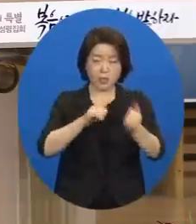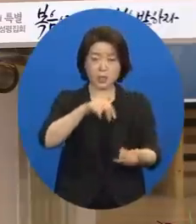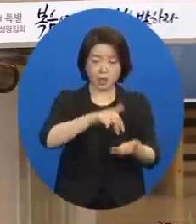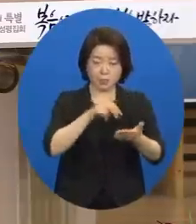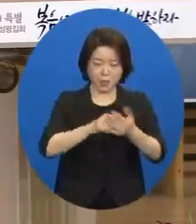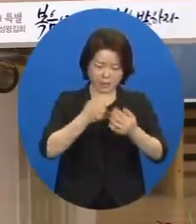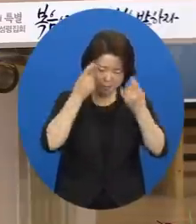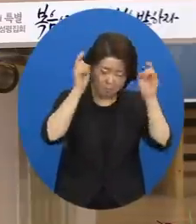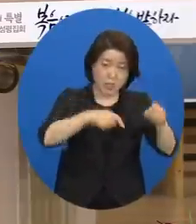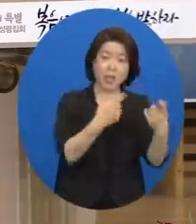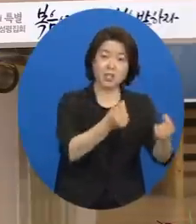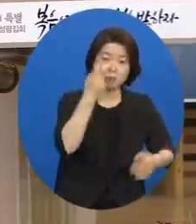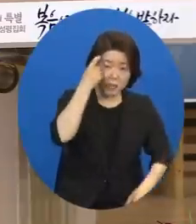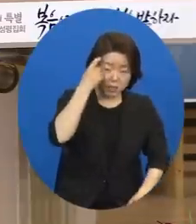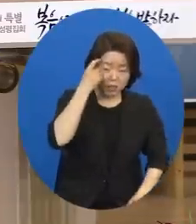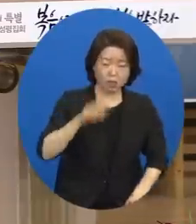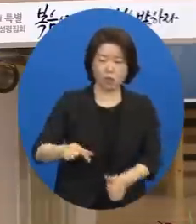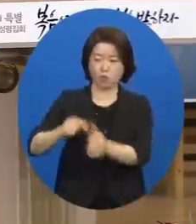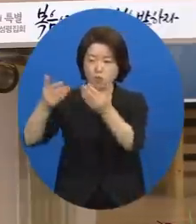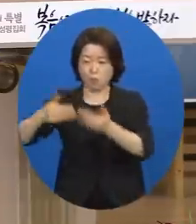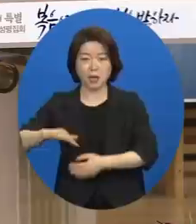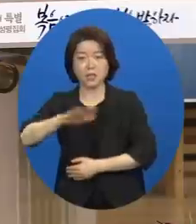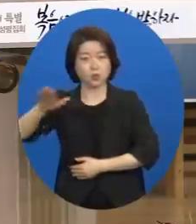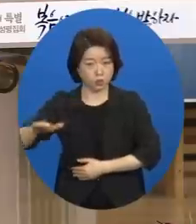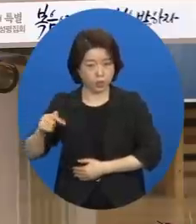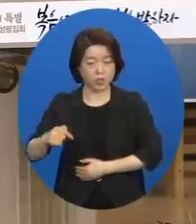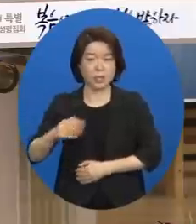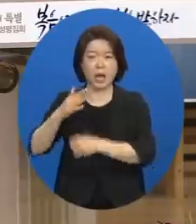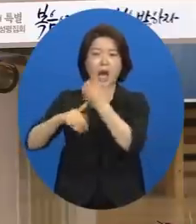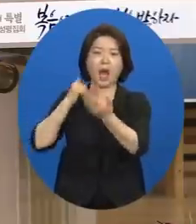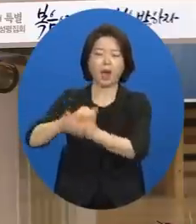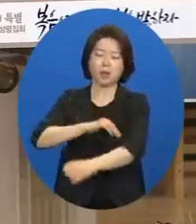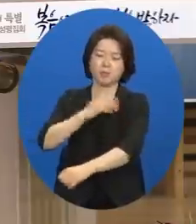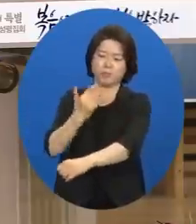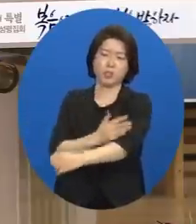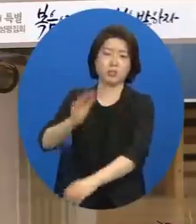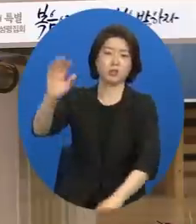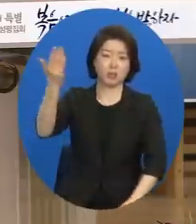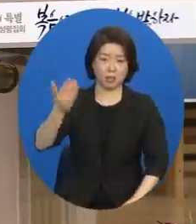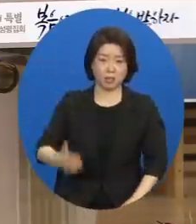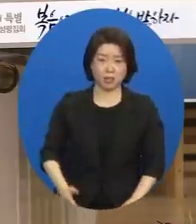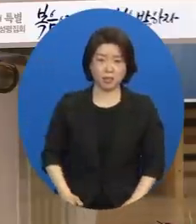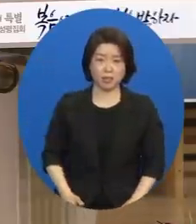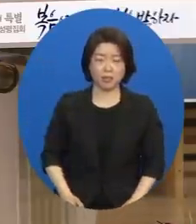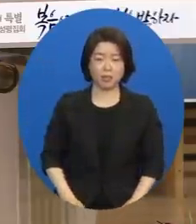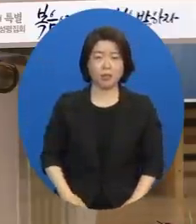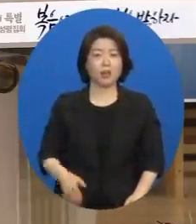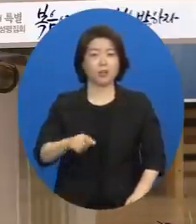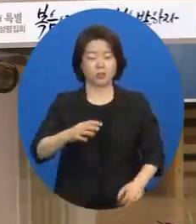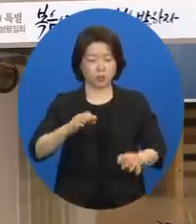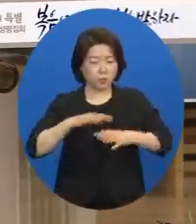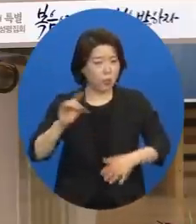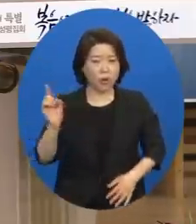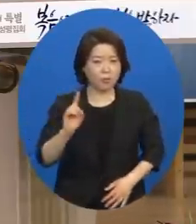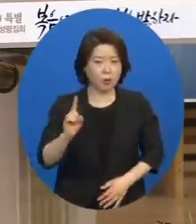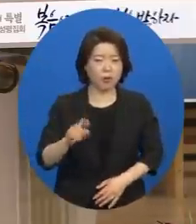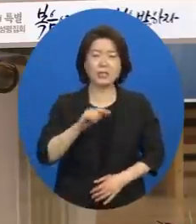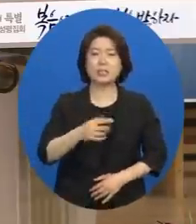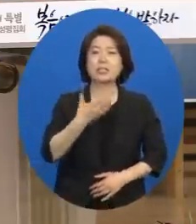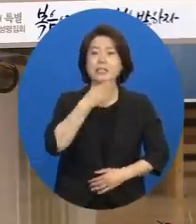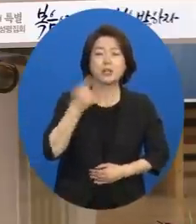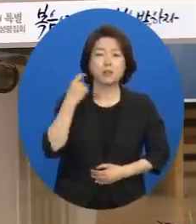미련한 것이지만 구원을 얻는 우리에게는 하나님의 능력이 됨이라. 놀라운 건 이